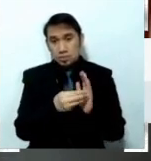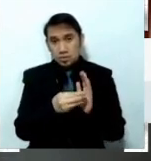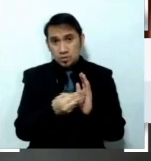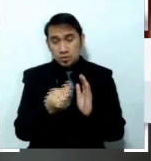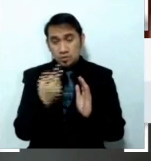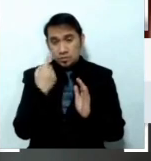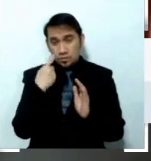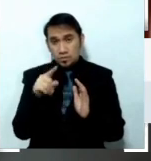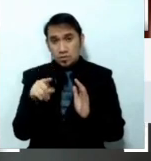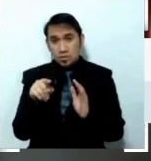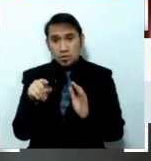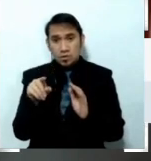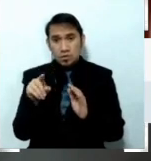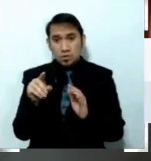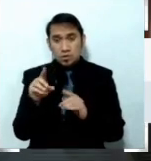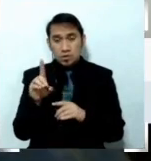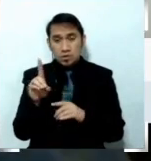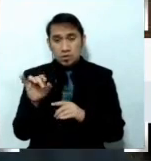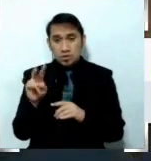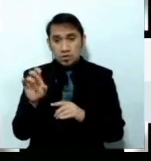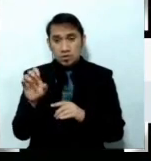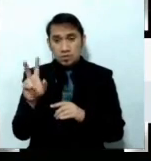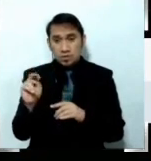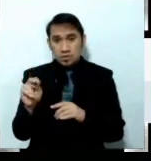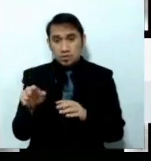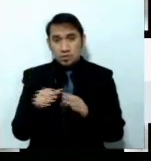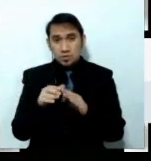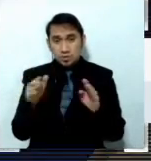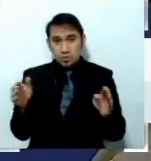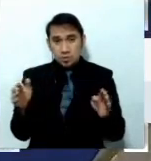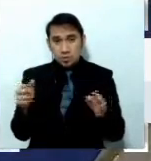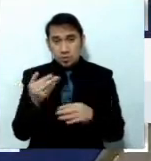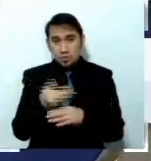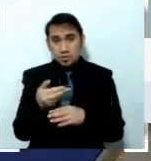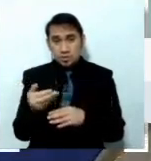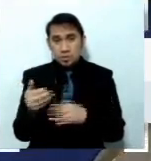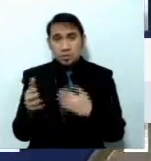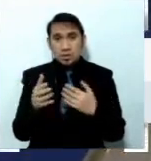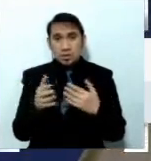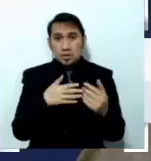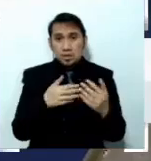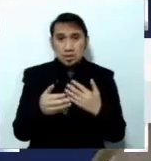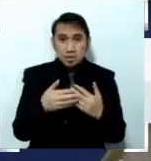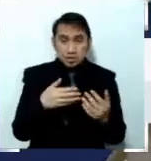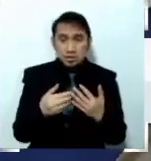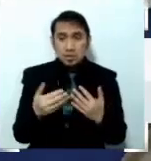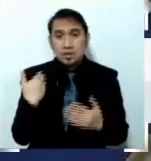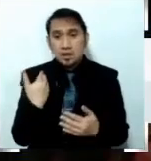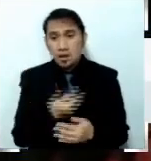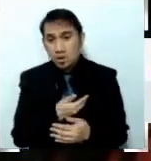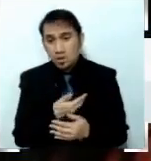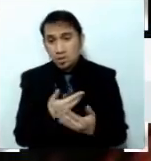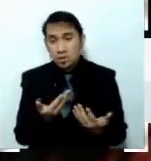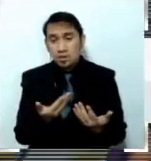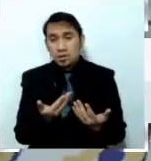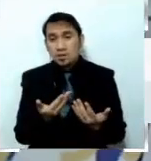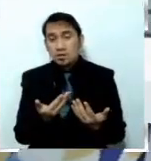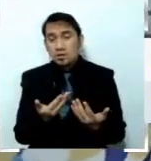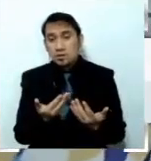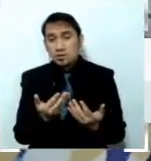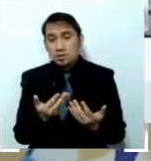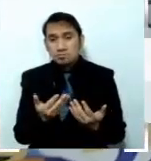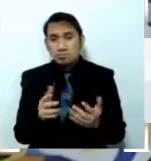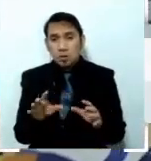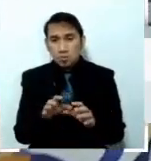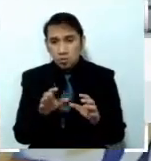yung gagamitin nilang mga materials. In spite of all our best efforts, may mga nakakalusot po. Ang iba naman po talaga,